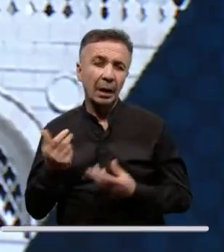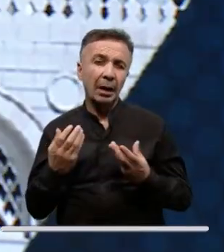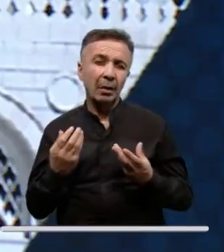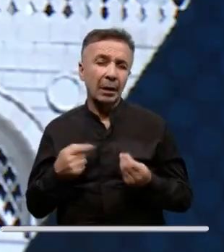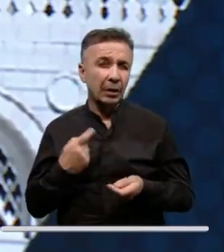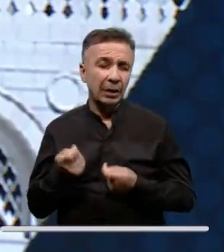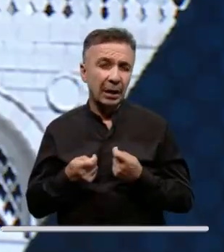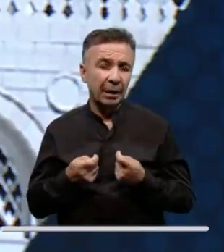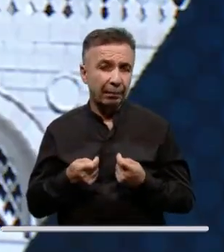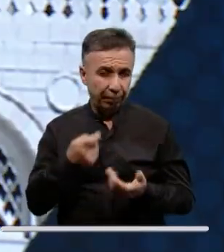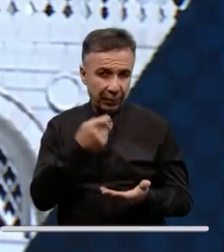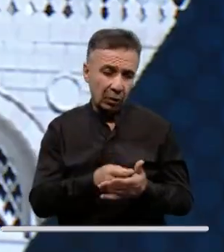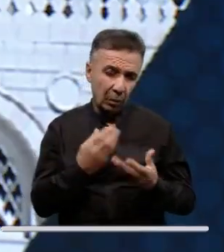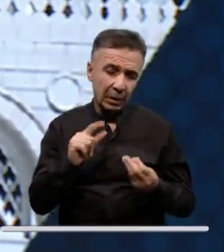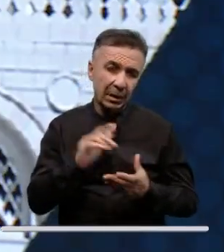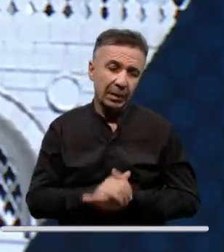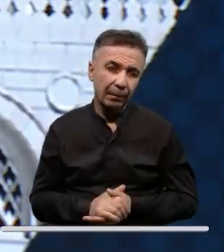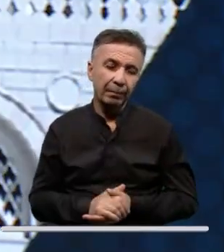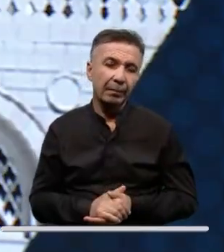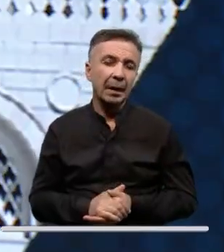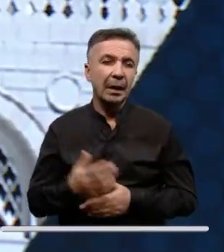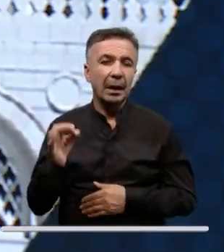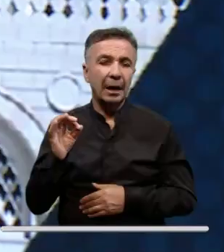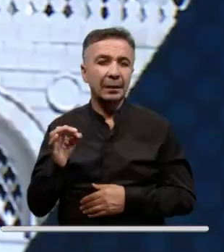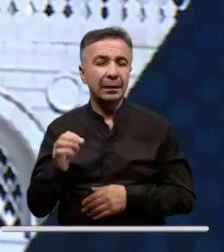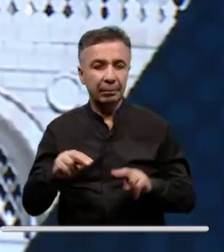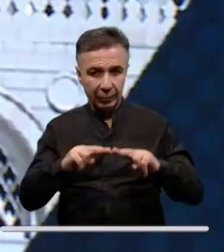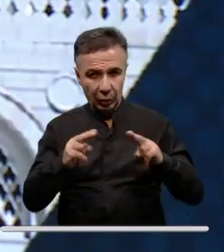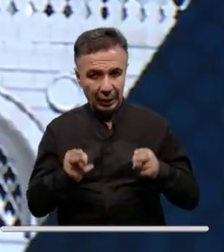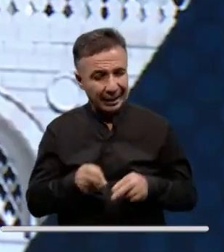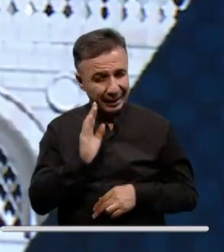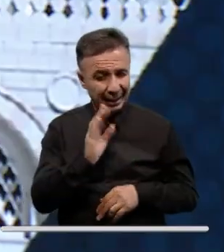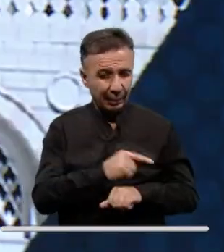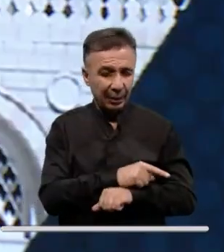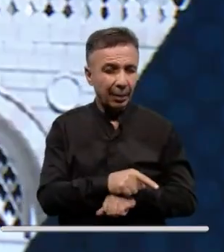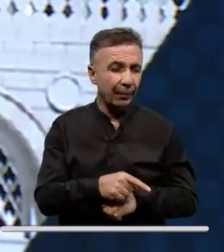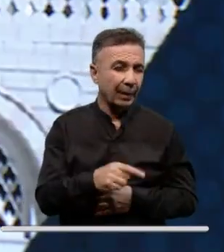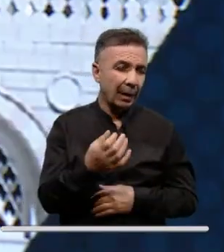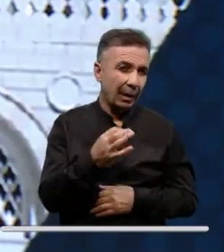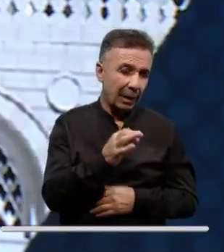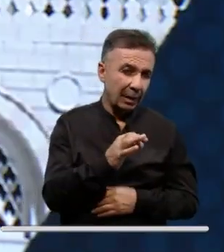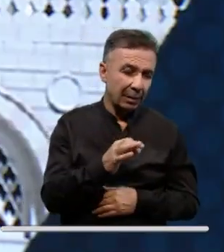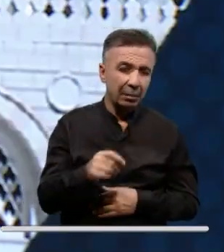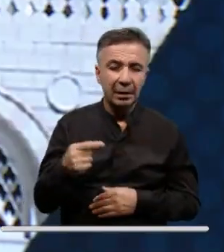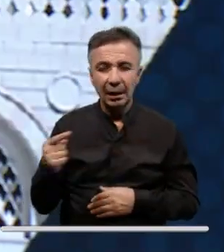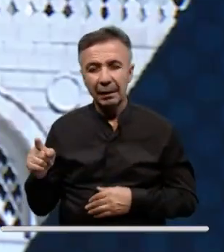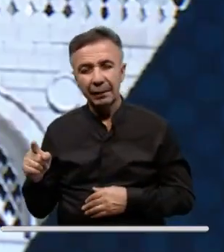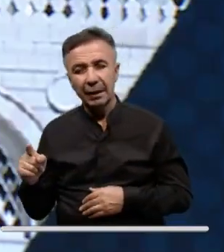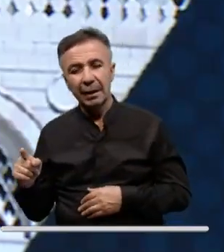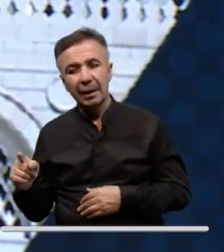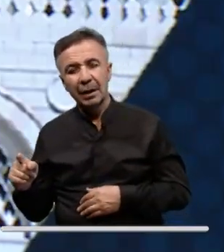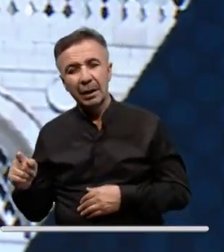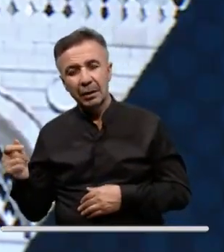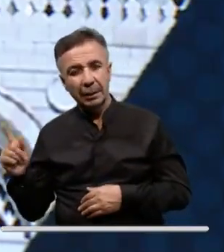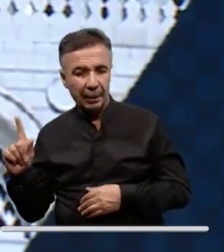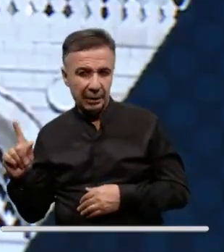şöyle düşünelim yani kuyumcuya gittiğimizde al bir tarafta Eee Türk lirası var Öbür tarafta altın var